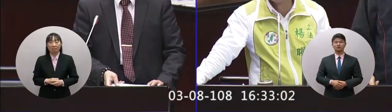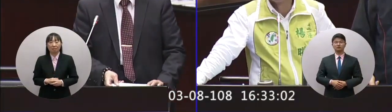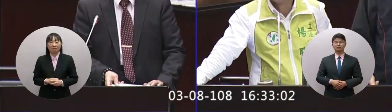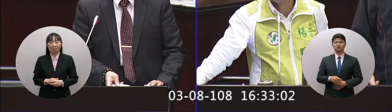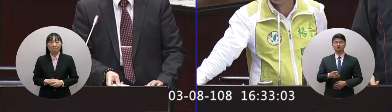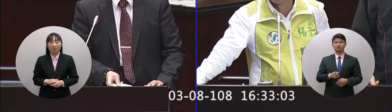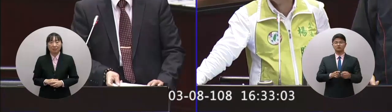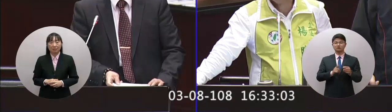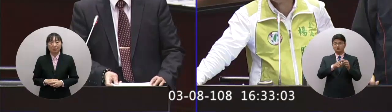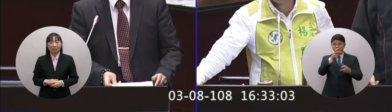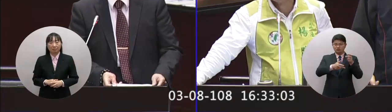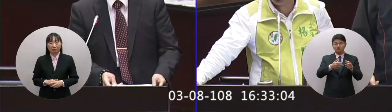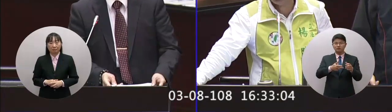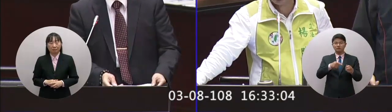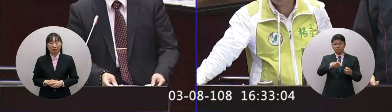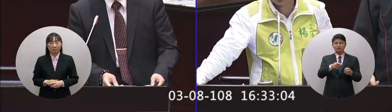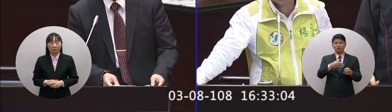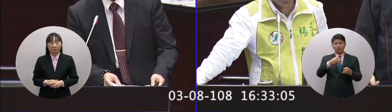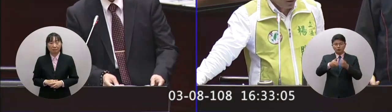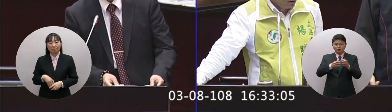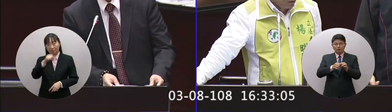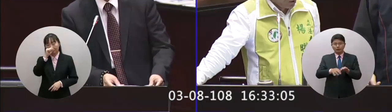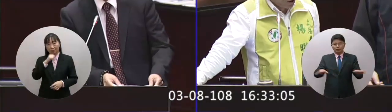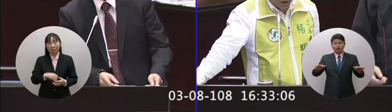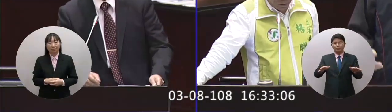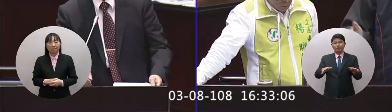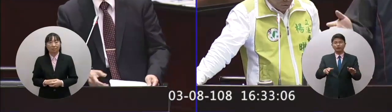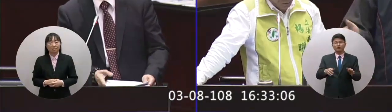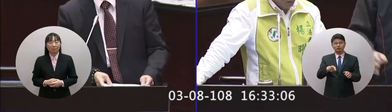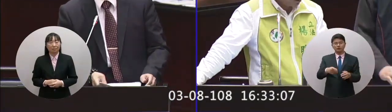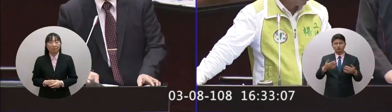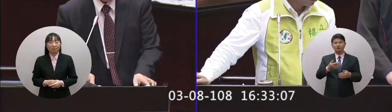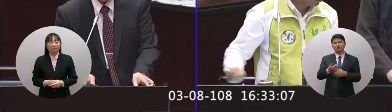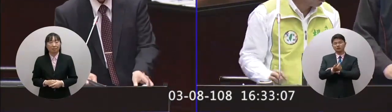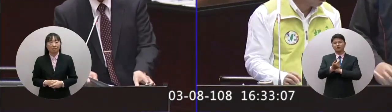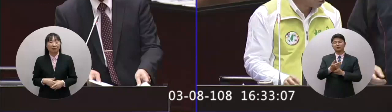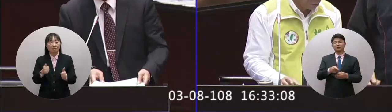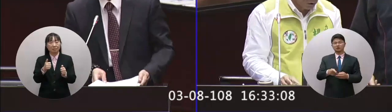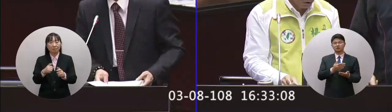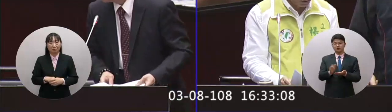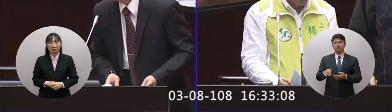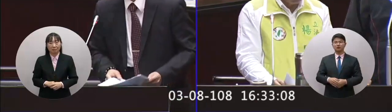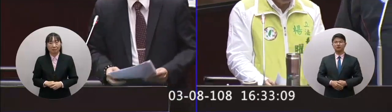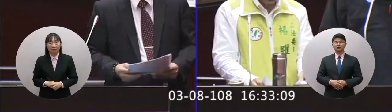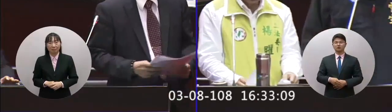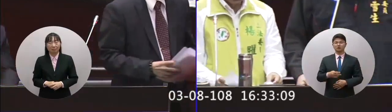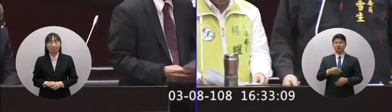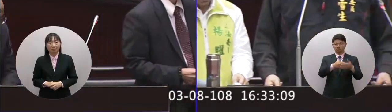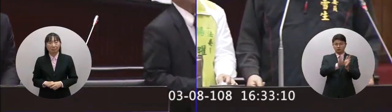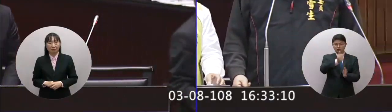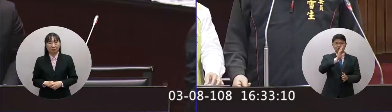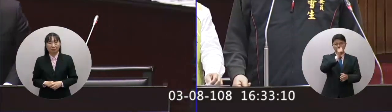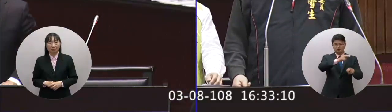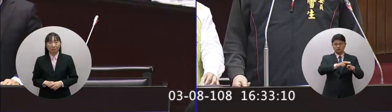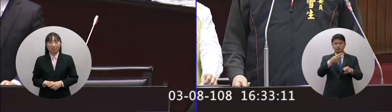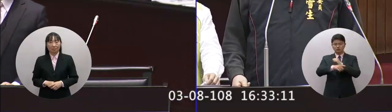中油的漏油案，也请尽速处理。好， 这个 谢谢部长，部长你请回好不好？ 好，谢谢。 最后一点时间，想请教一下院